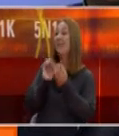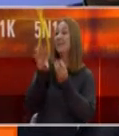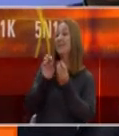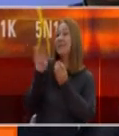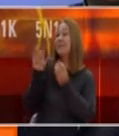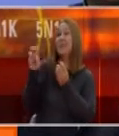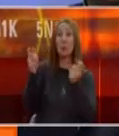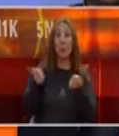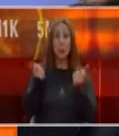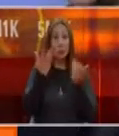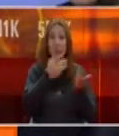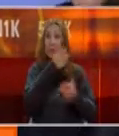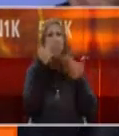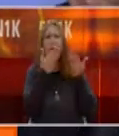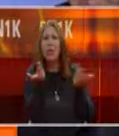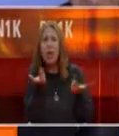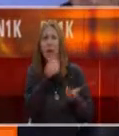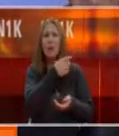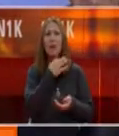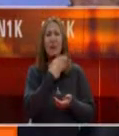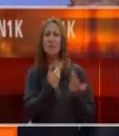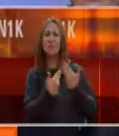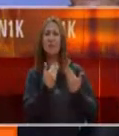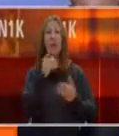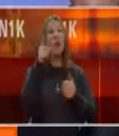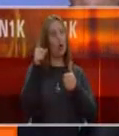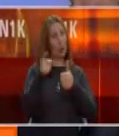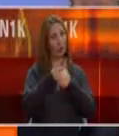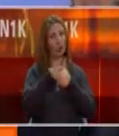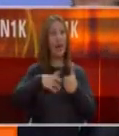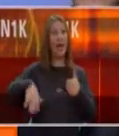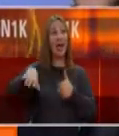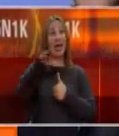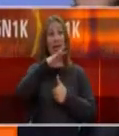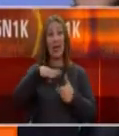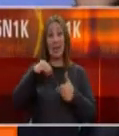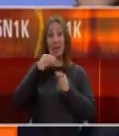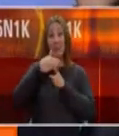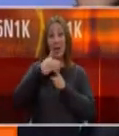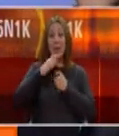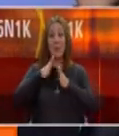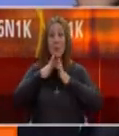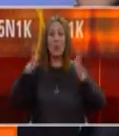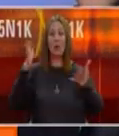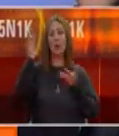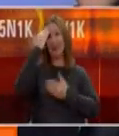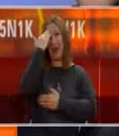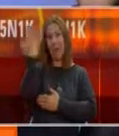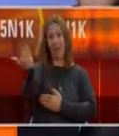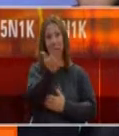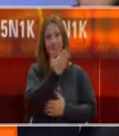çalışıyor, uğraşıyor. Sizin hikayeniz nedir? Bu oluşumun hikayesi nedir? Buyurun. Öncelikle hepinizi Türkiye'nin en büyük ailesi adına sevgiyle selamlamak